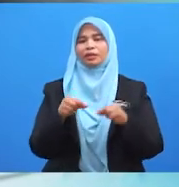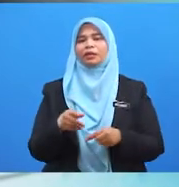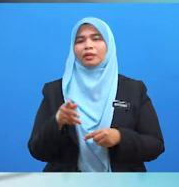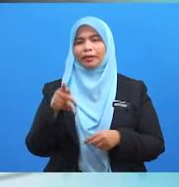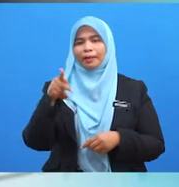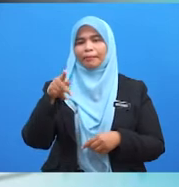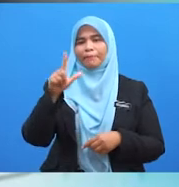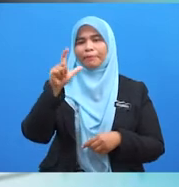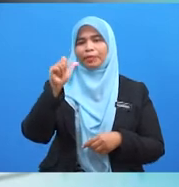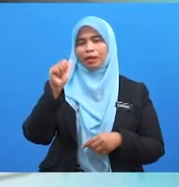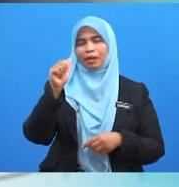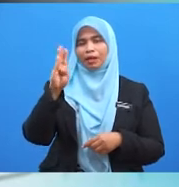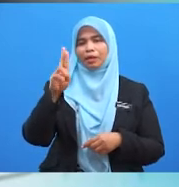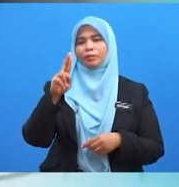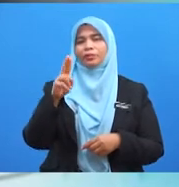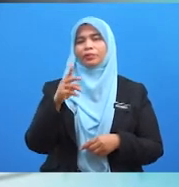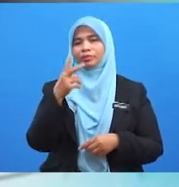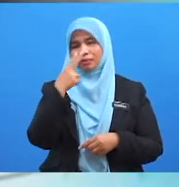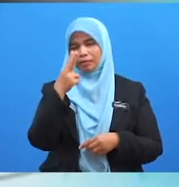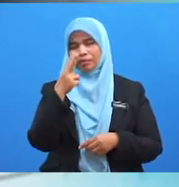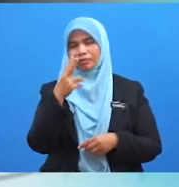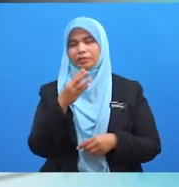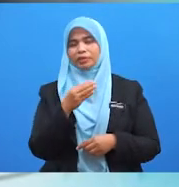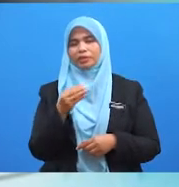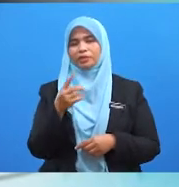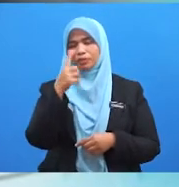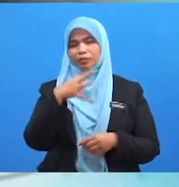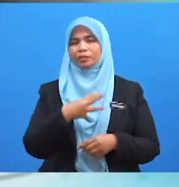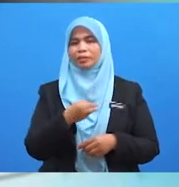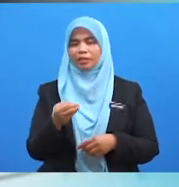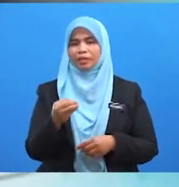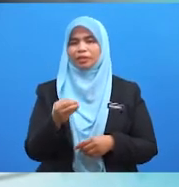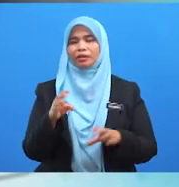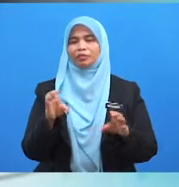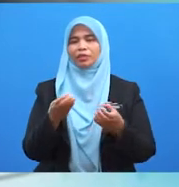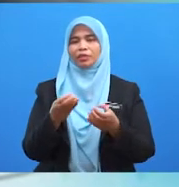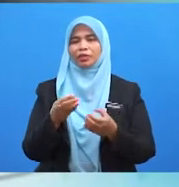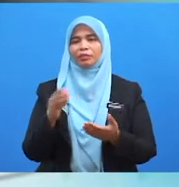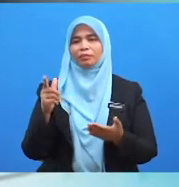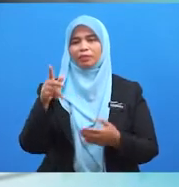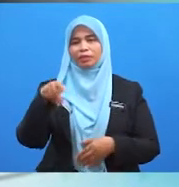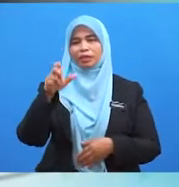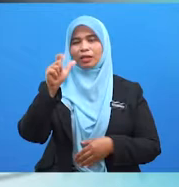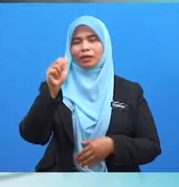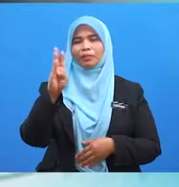luar memberi pinjaman dan menarik pihak luar untuk membuat pelaburan.